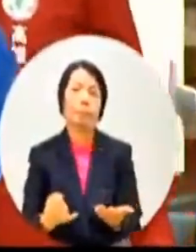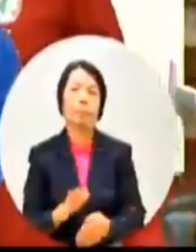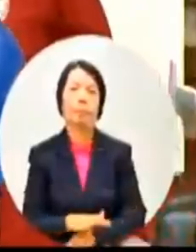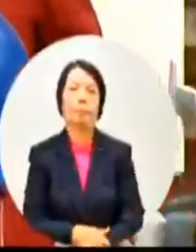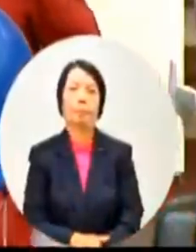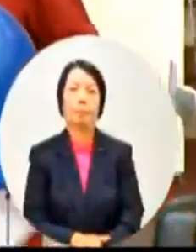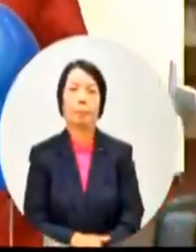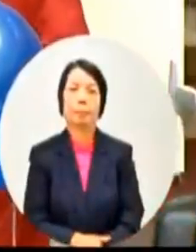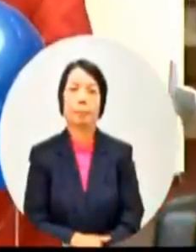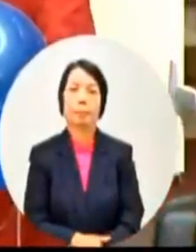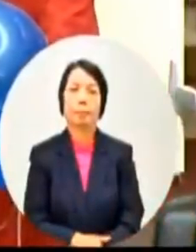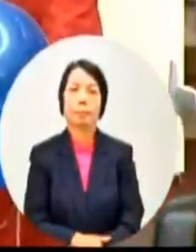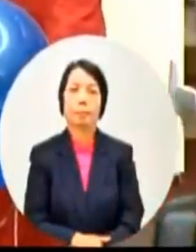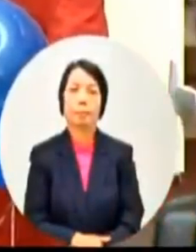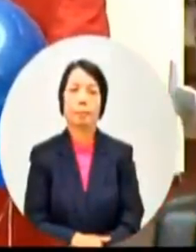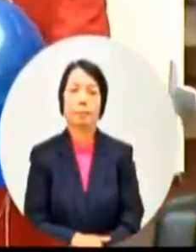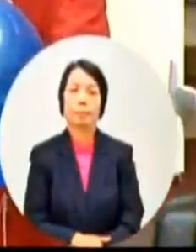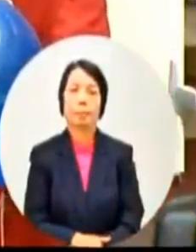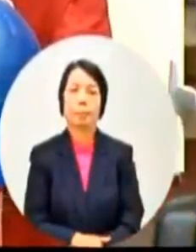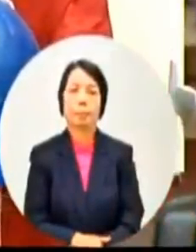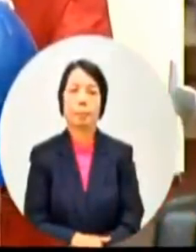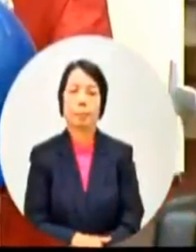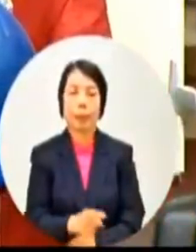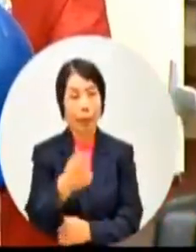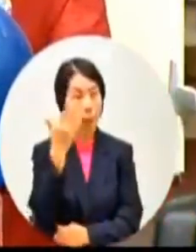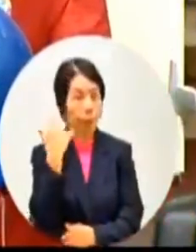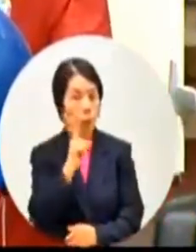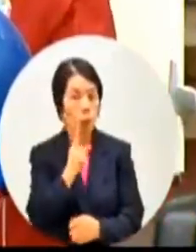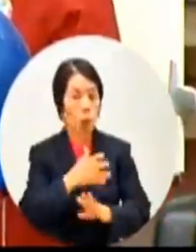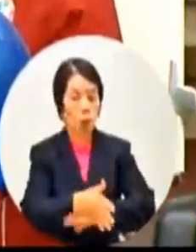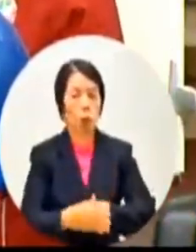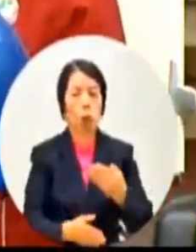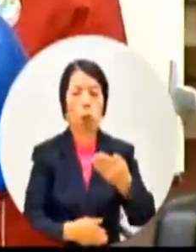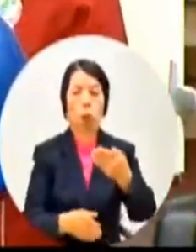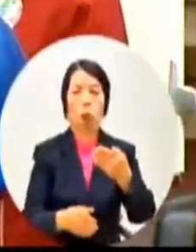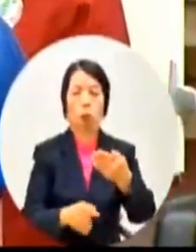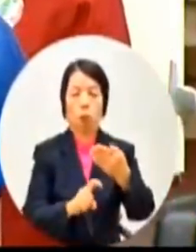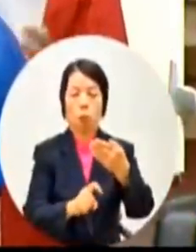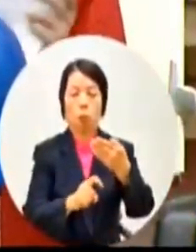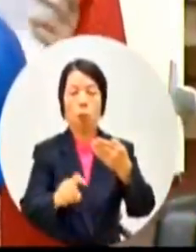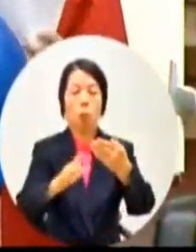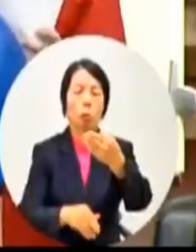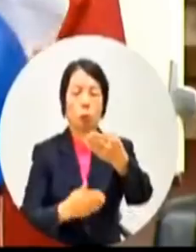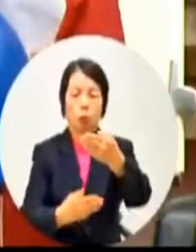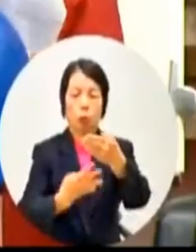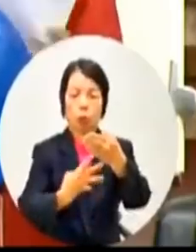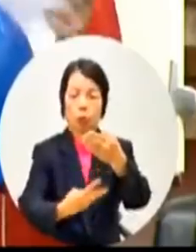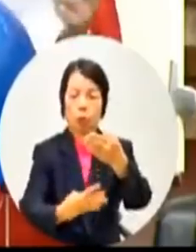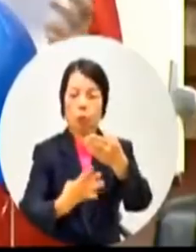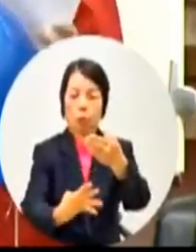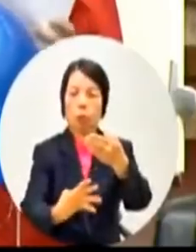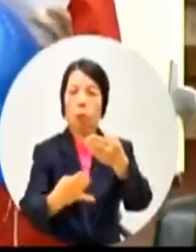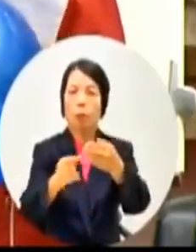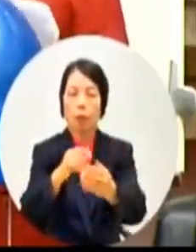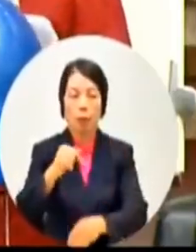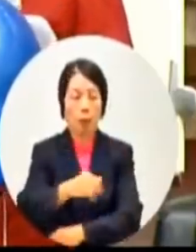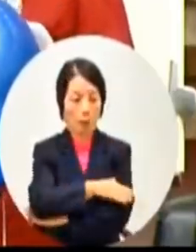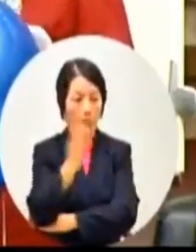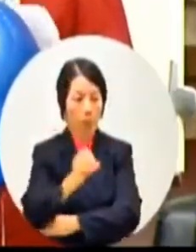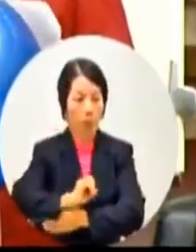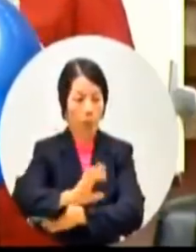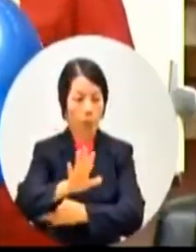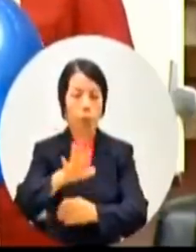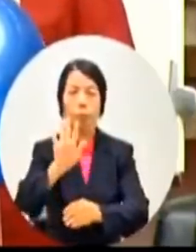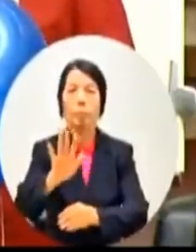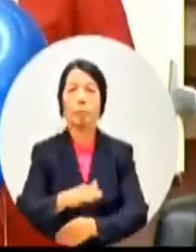你曾经说过，在9月4日，9月4日报纸上有出现过，你说做不好，其中一位副市